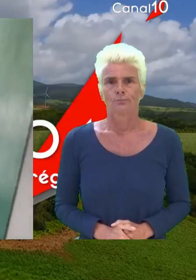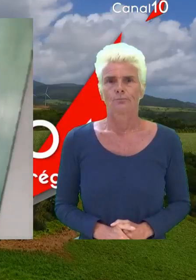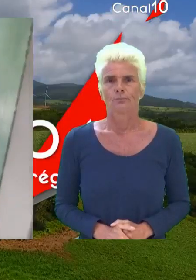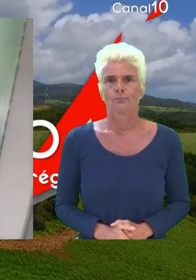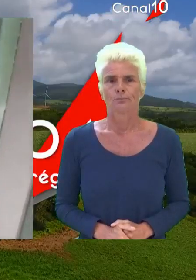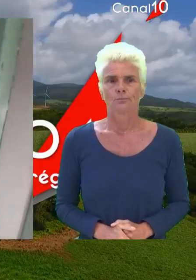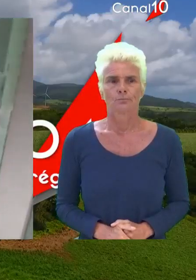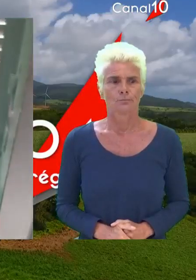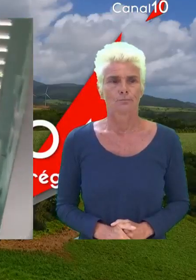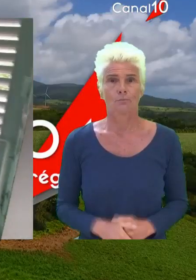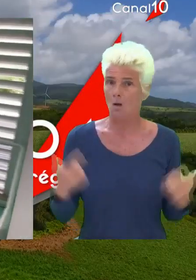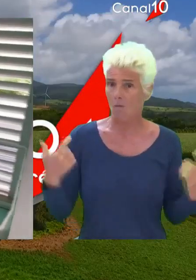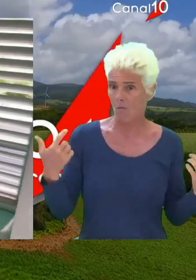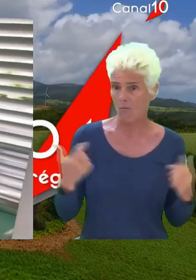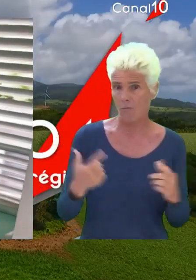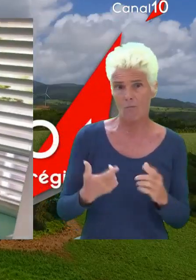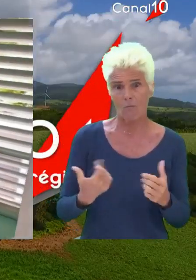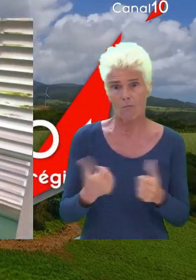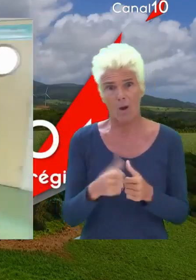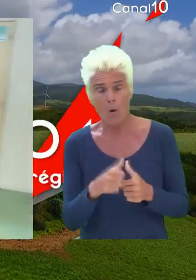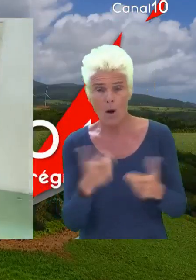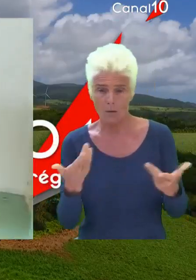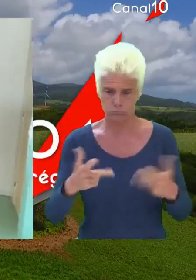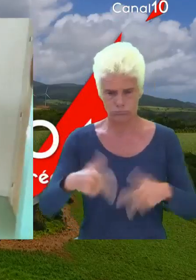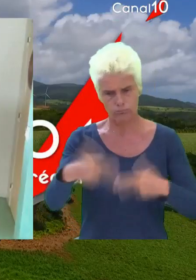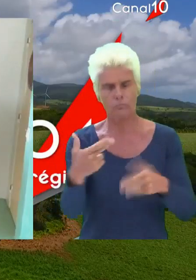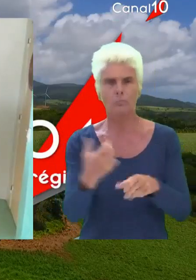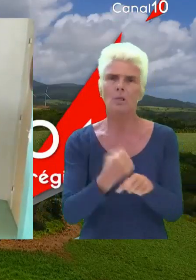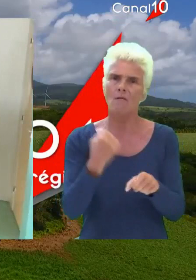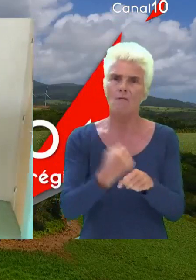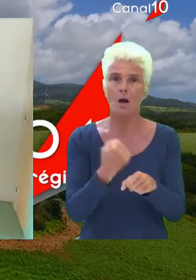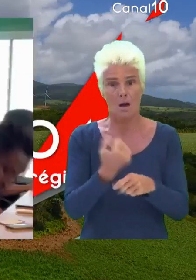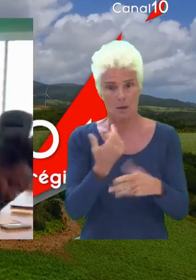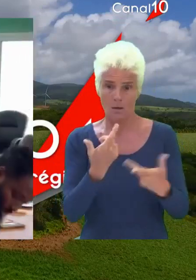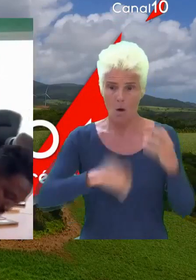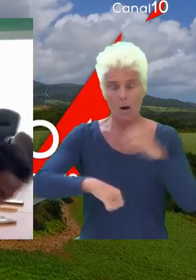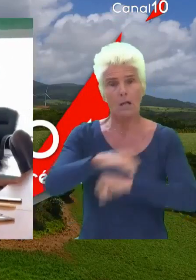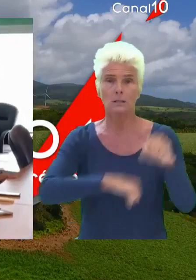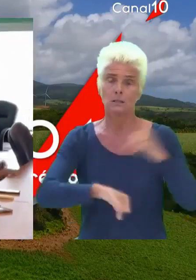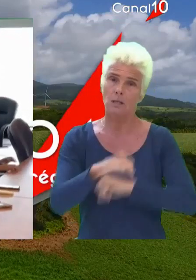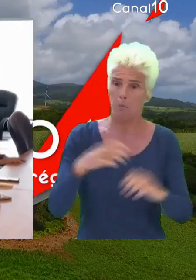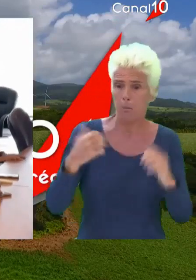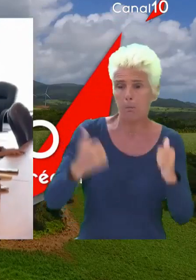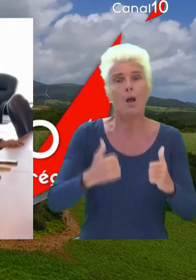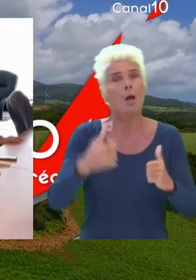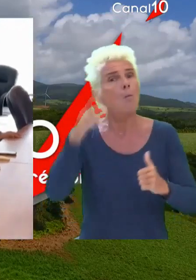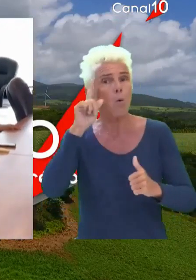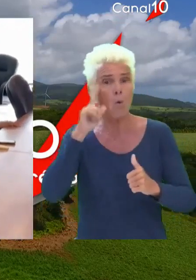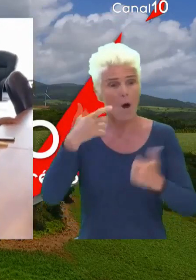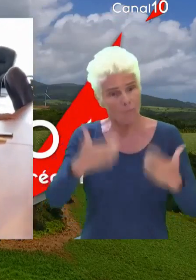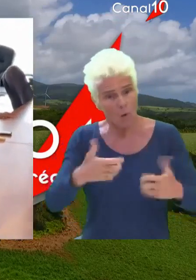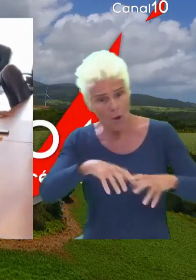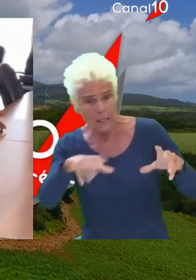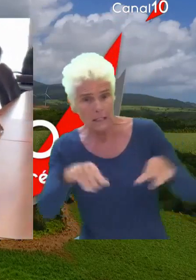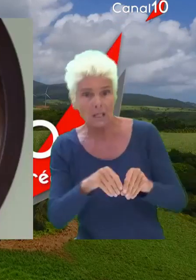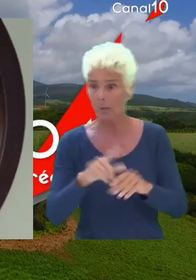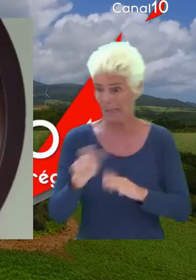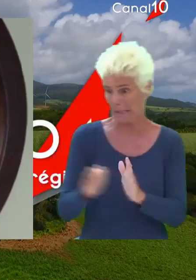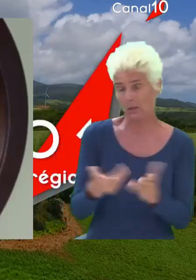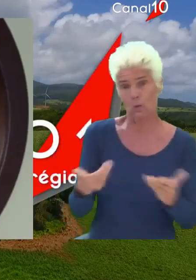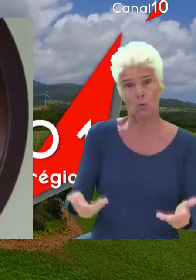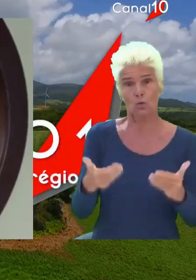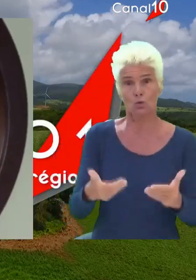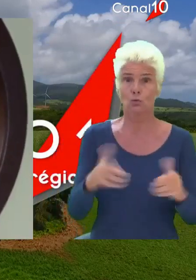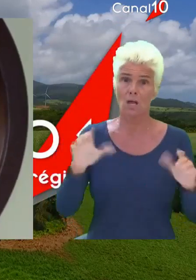important de pouvoir effectuer ce genre de séance travaille avec avec les équipes qui le veulent aujourd'hui c'était avec M